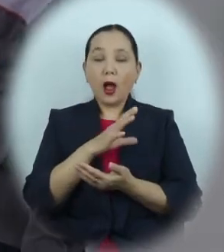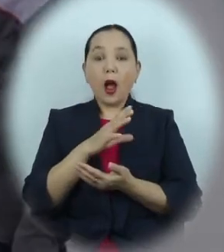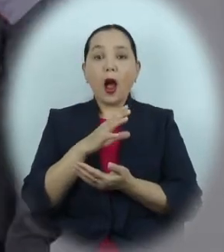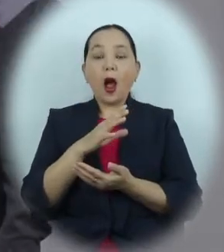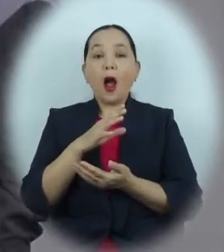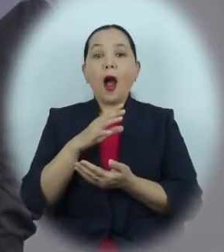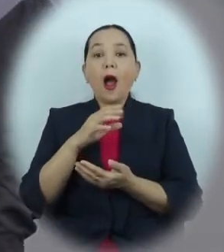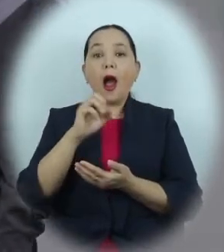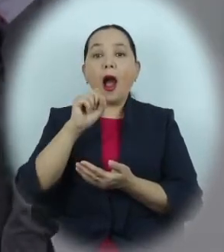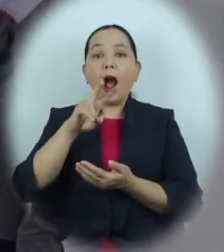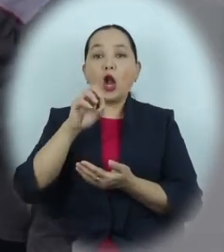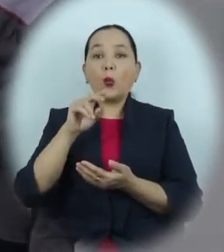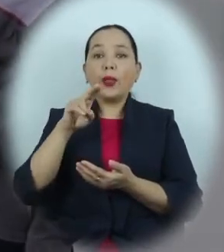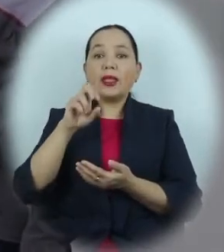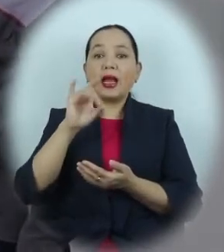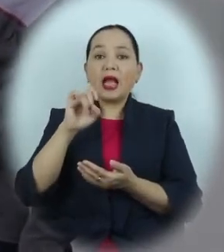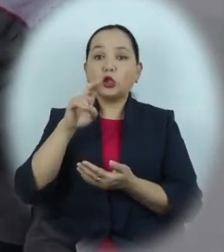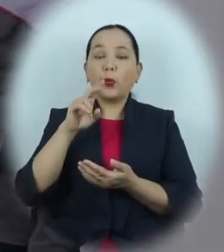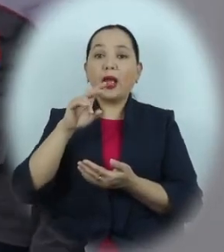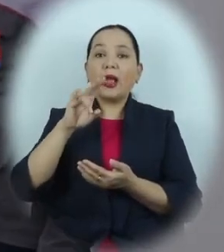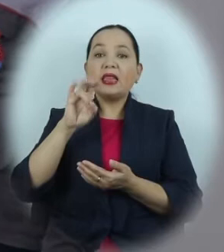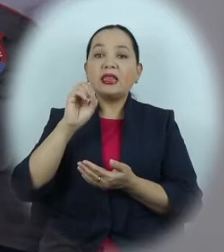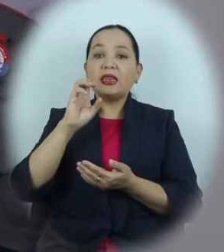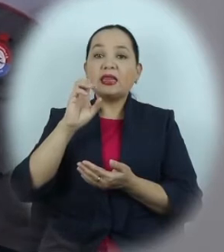polimiz, alyumin radiatorimiz, sirkulyatsion nasosimiz,